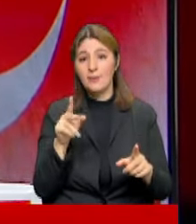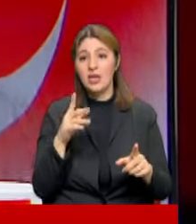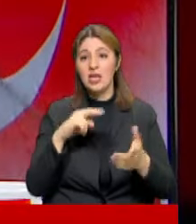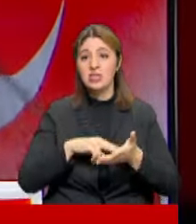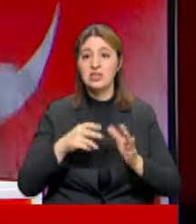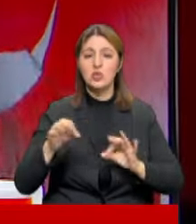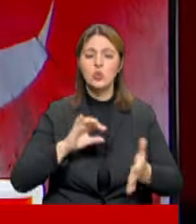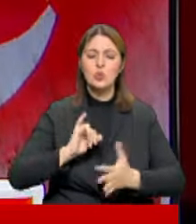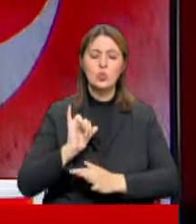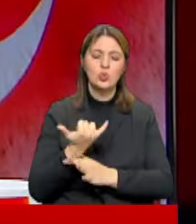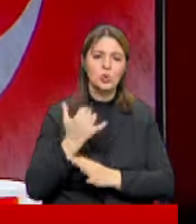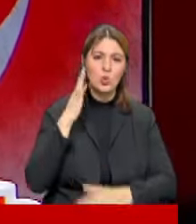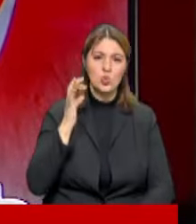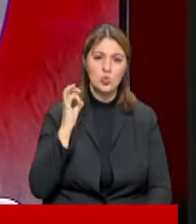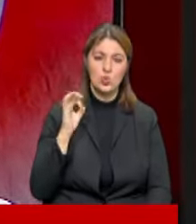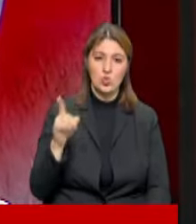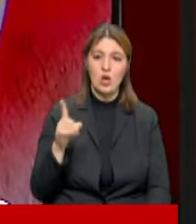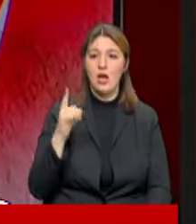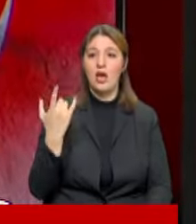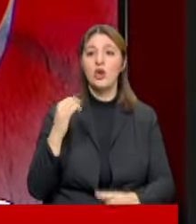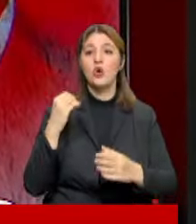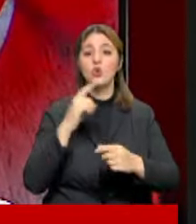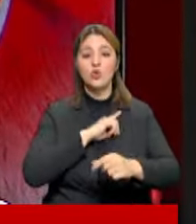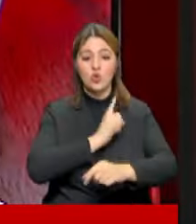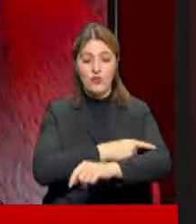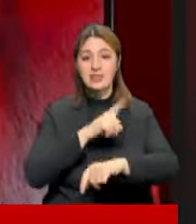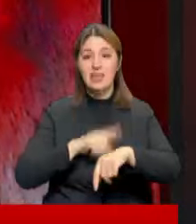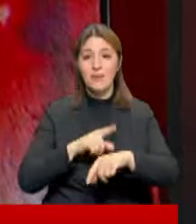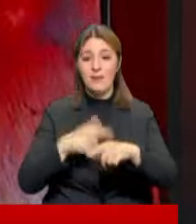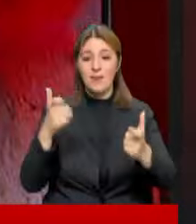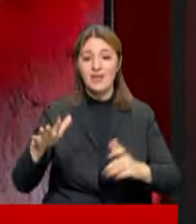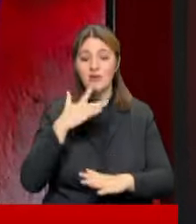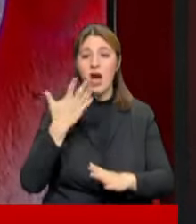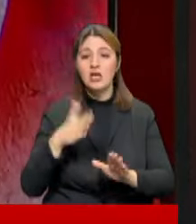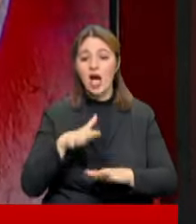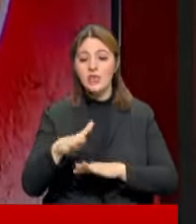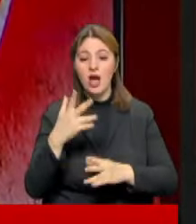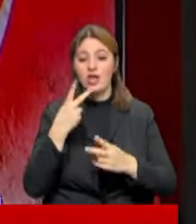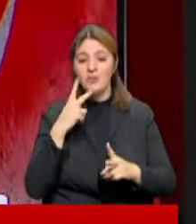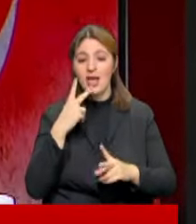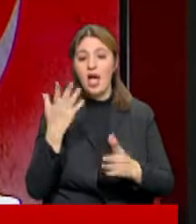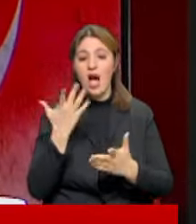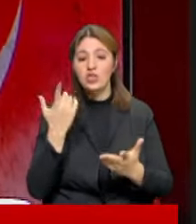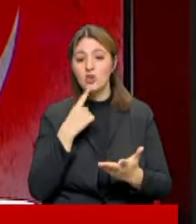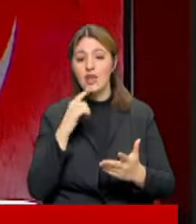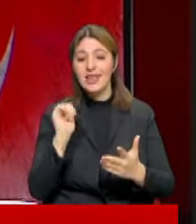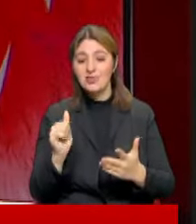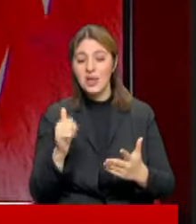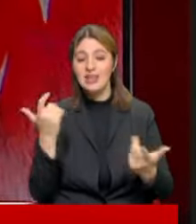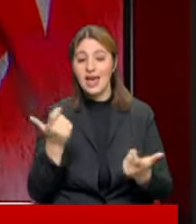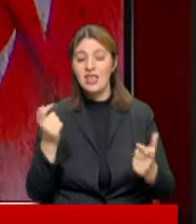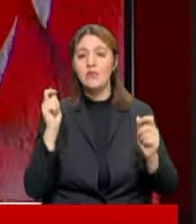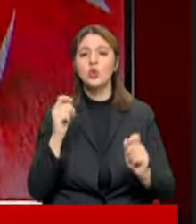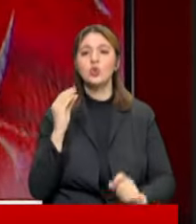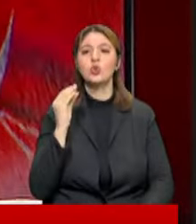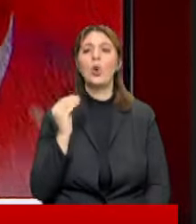strateji ustasıydı yani kuvvet zaman mekan dediğimiz hangi adımı hangi açıklamayı hangi sözünü ne zaman nerede